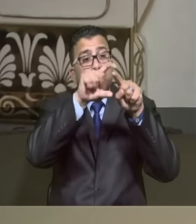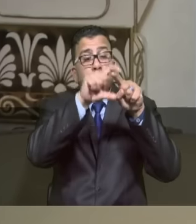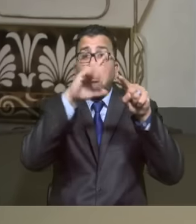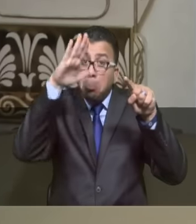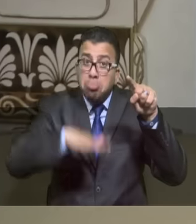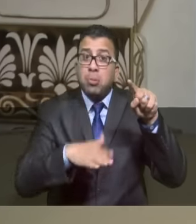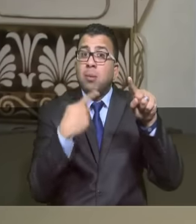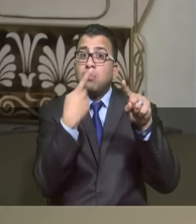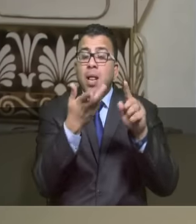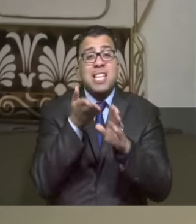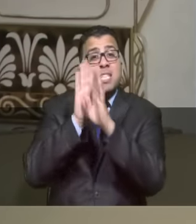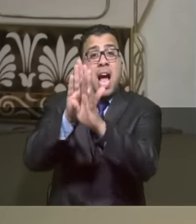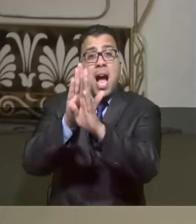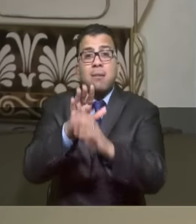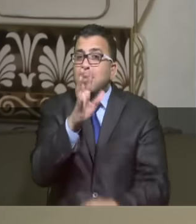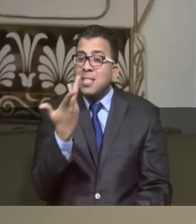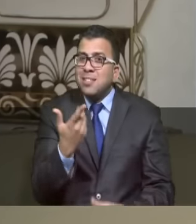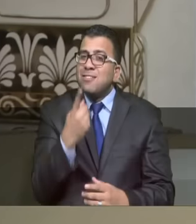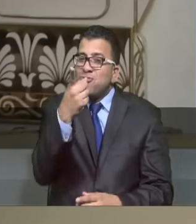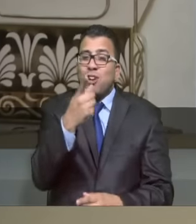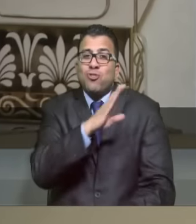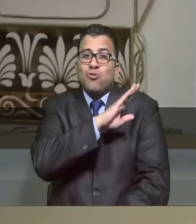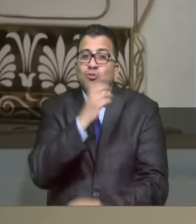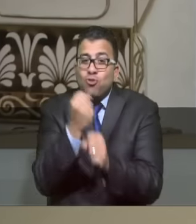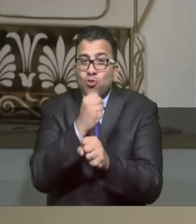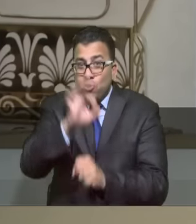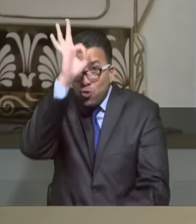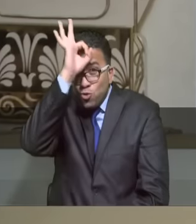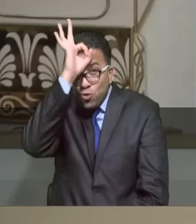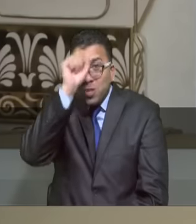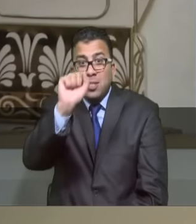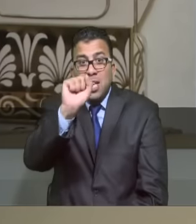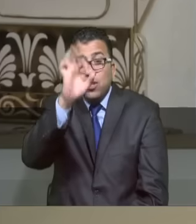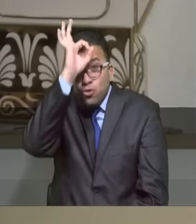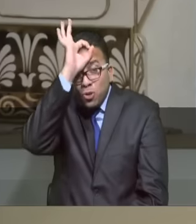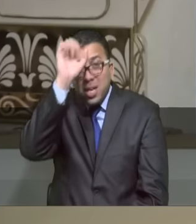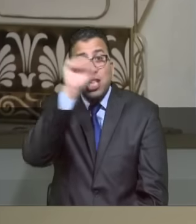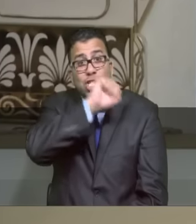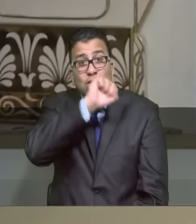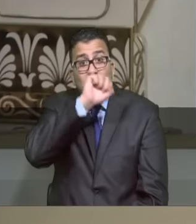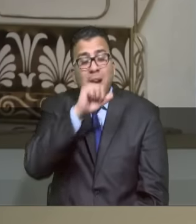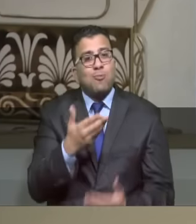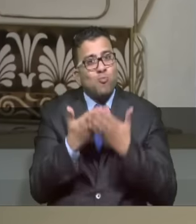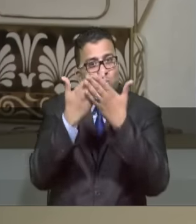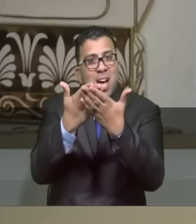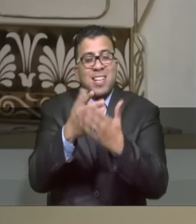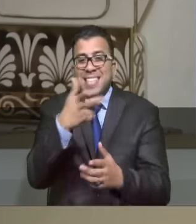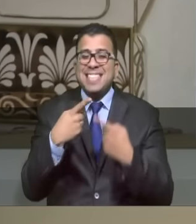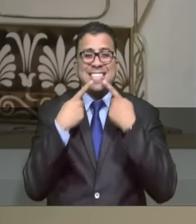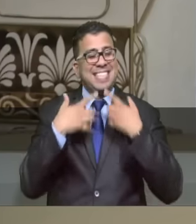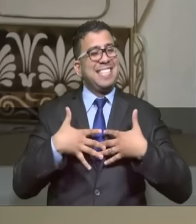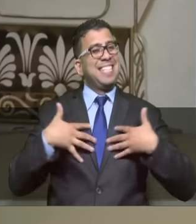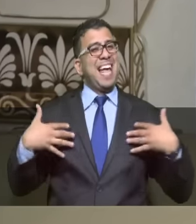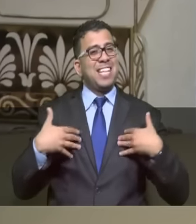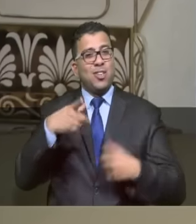نعطيهم حصومات وندعمهم من أجل إرضاء شرطة منتسبية شرطة الشارقة، ونكون جزء من إسعاد